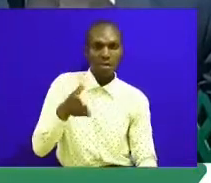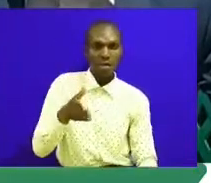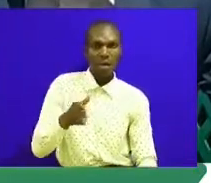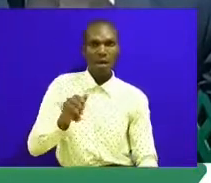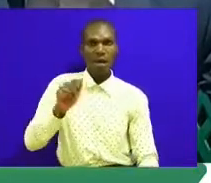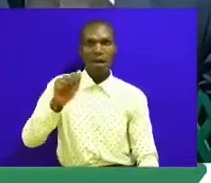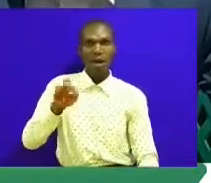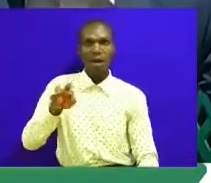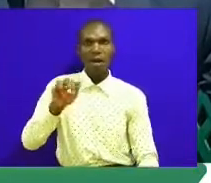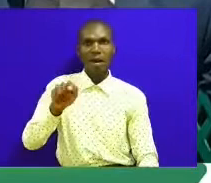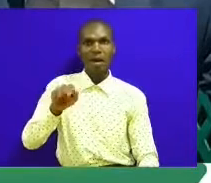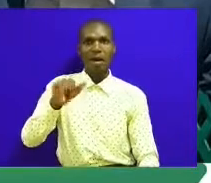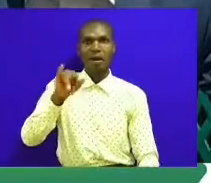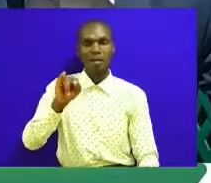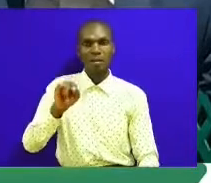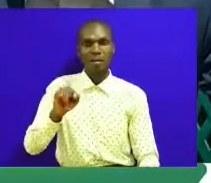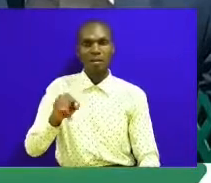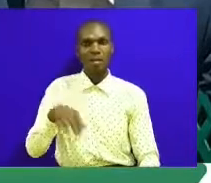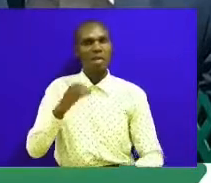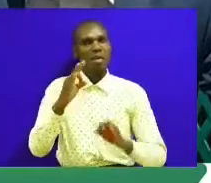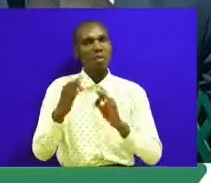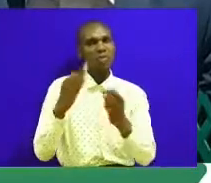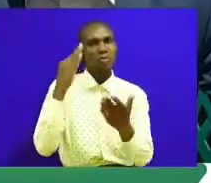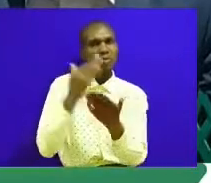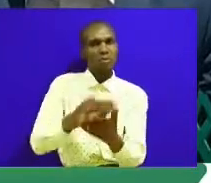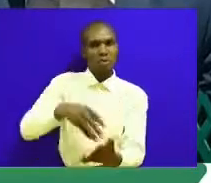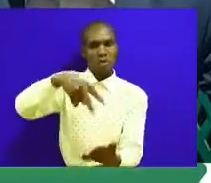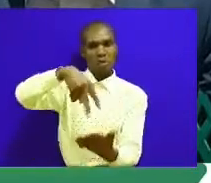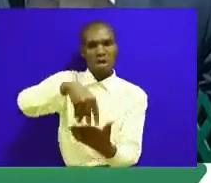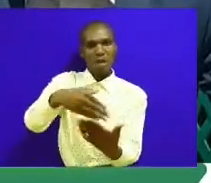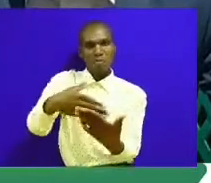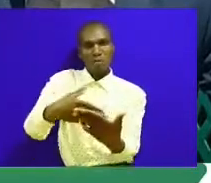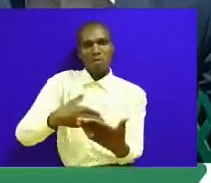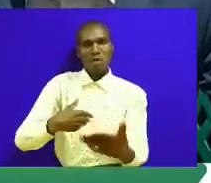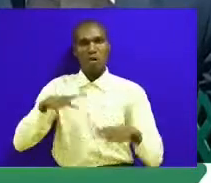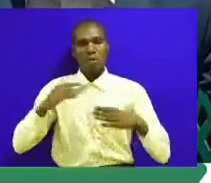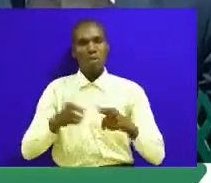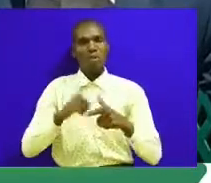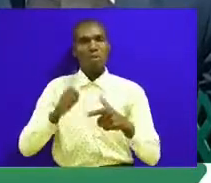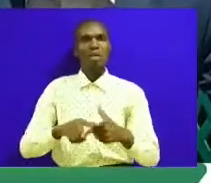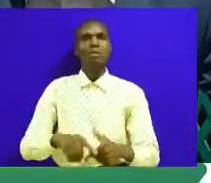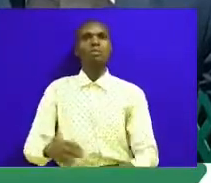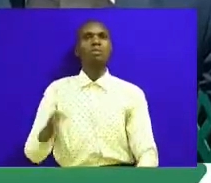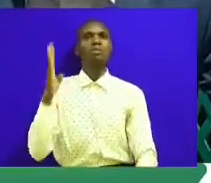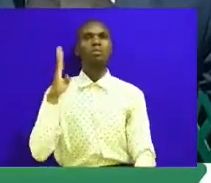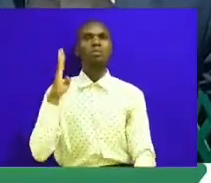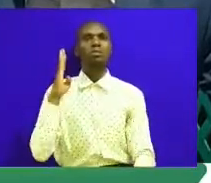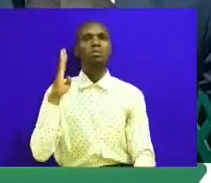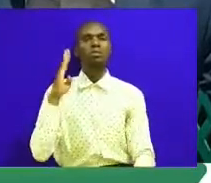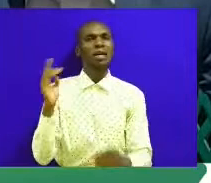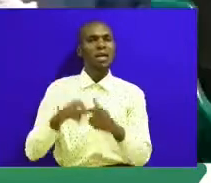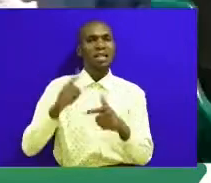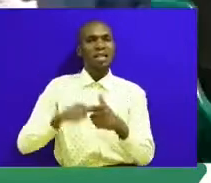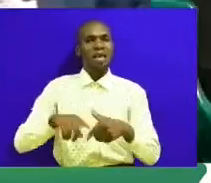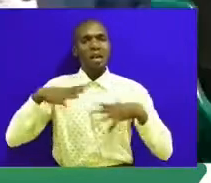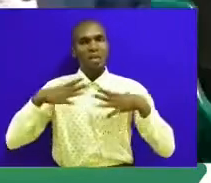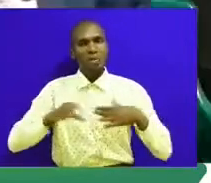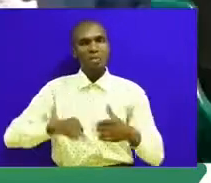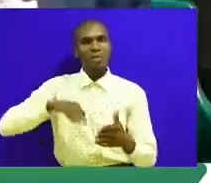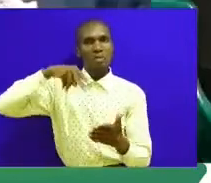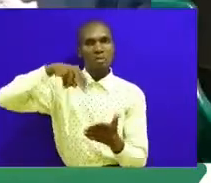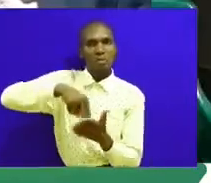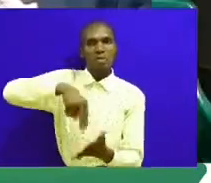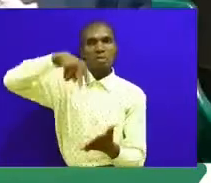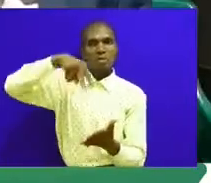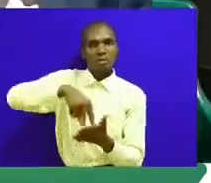Arati, eka rungu tiana asobo sibu ya banto, inga banto tutachane. Ingo mogo chiko tachana komo.